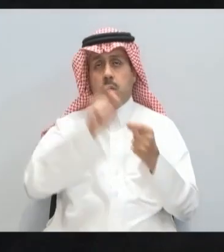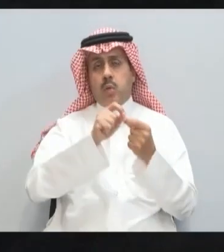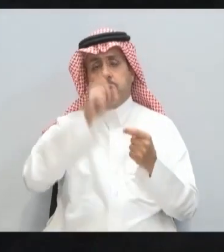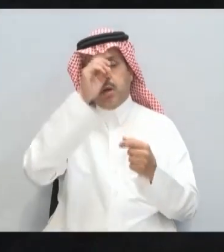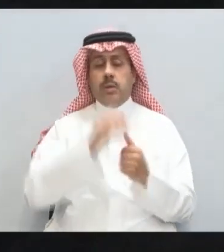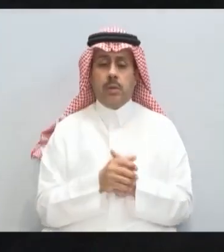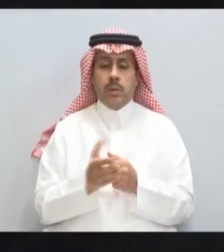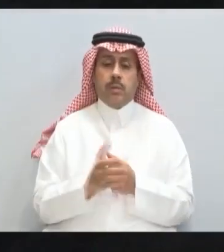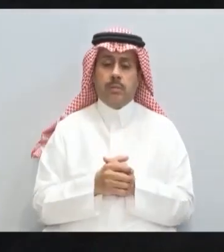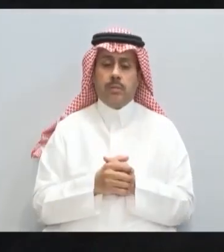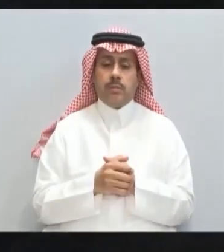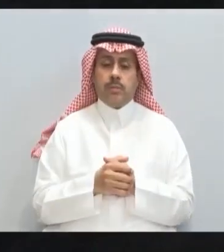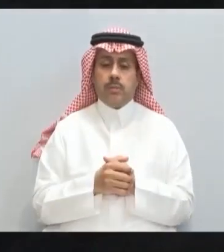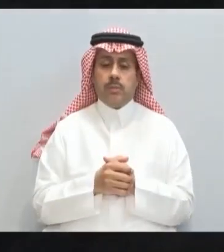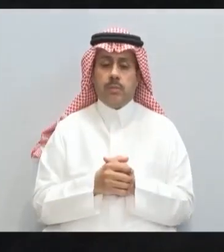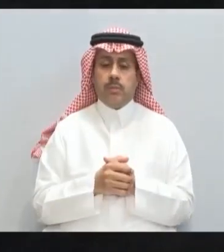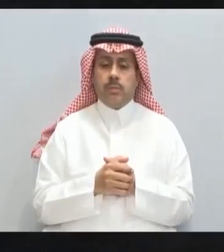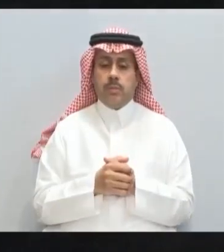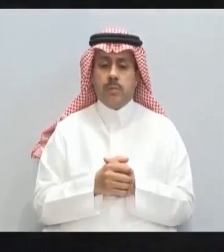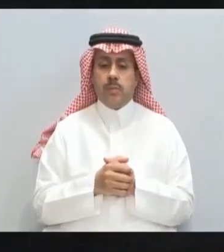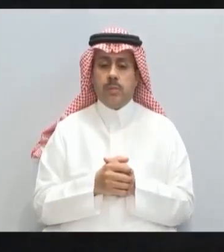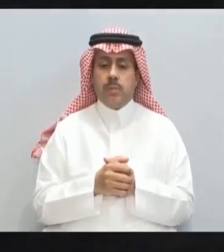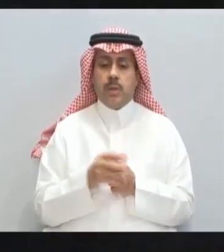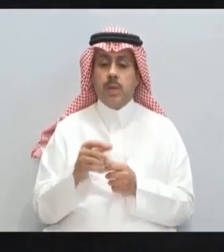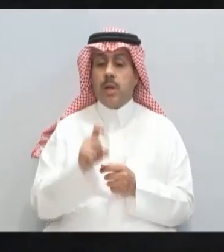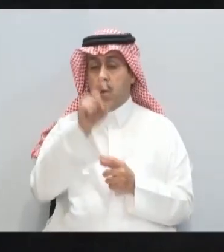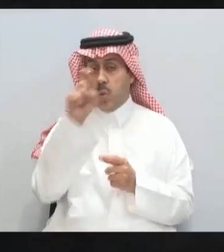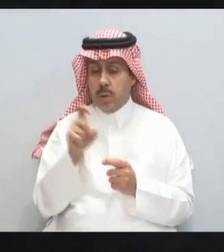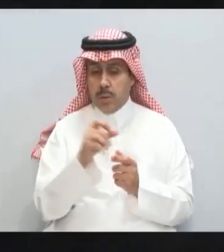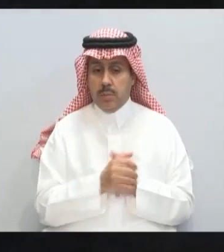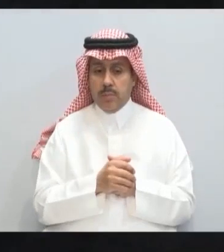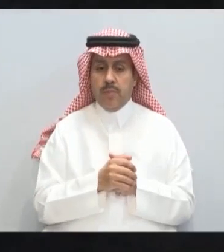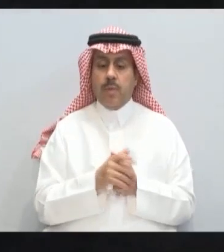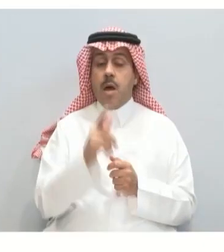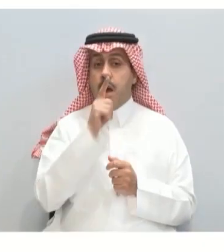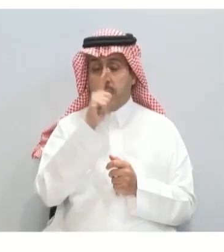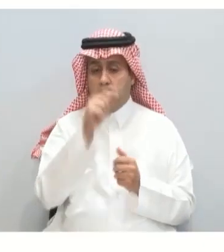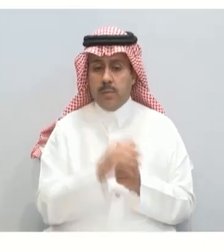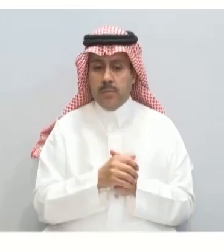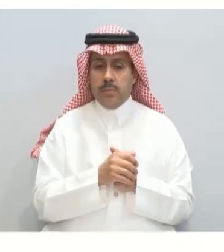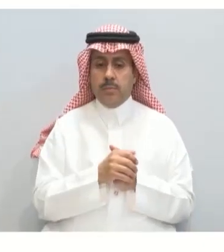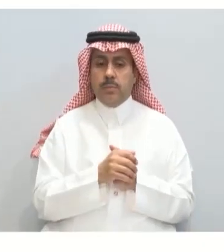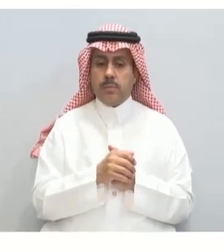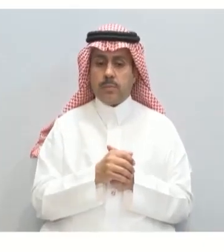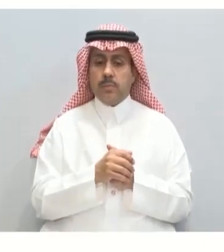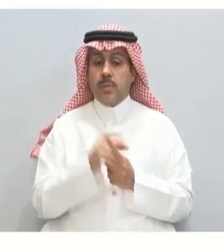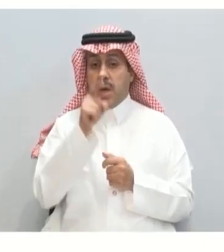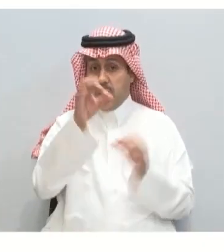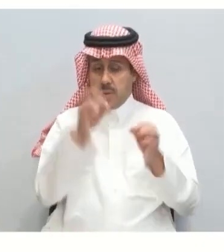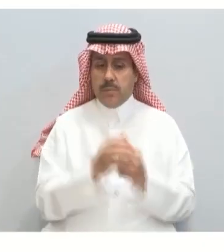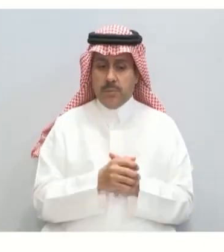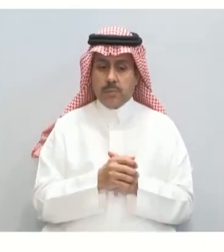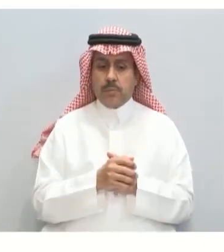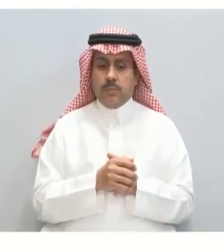سبحانه وتعالى ناتي بعد هذا ايها الطلاب والطالبات الى سؤال اخر قال الله تعالى كذلك